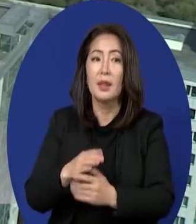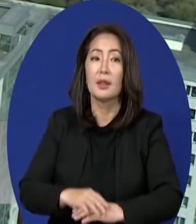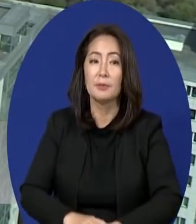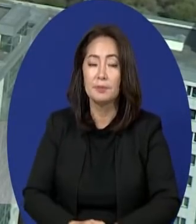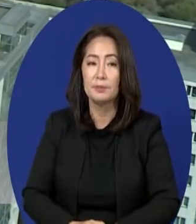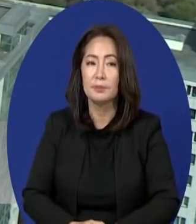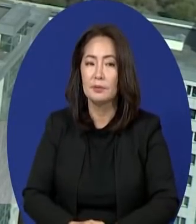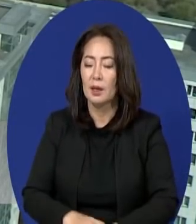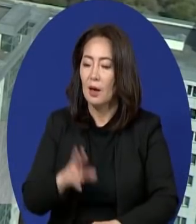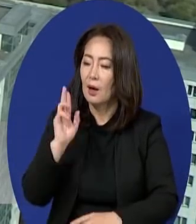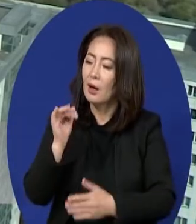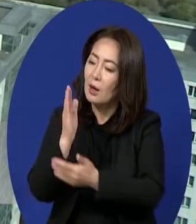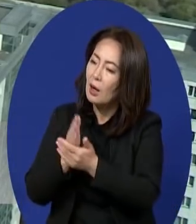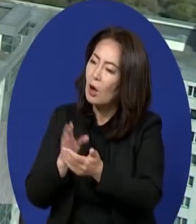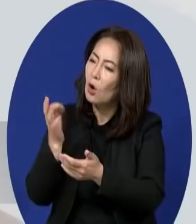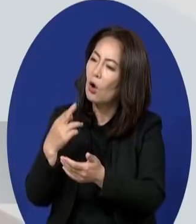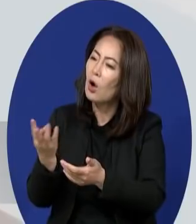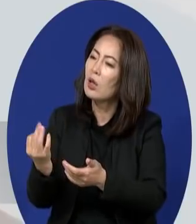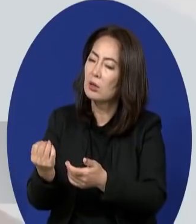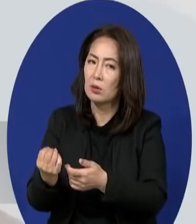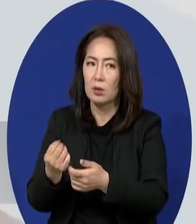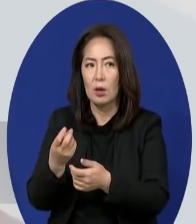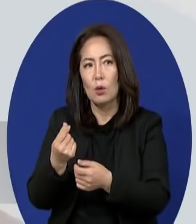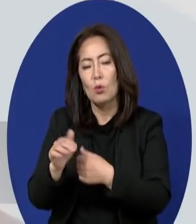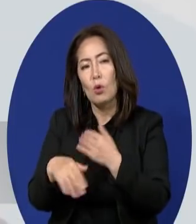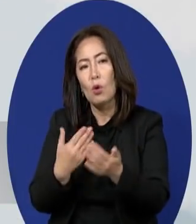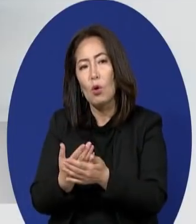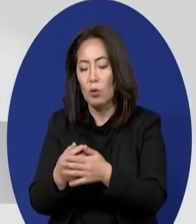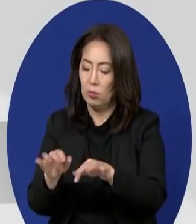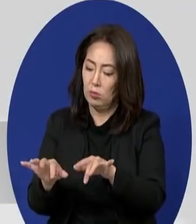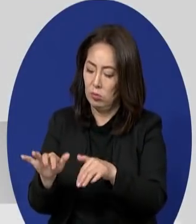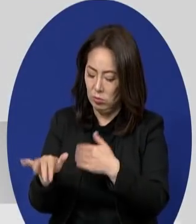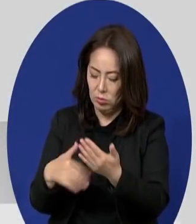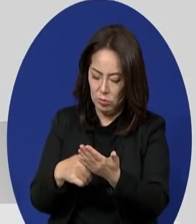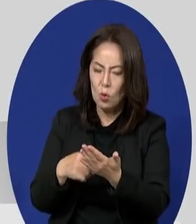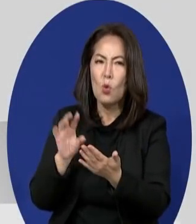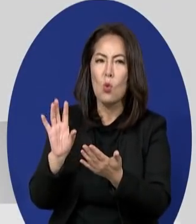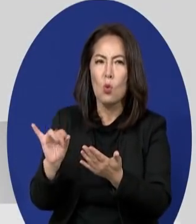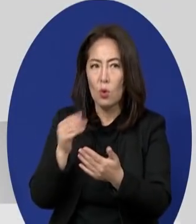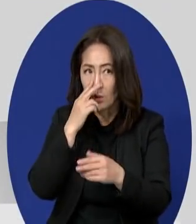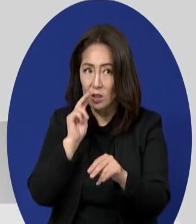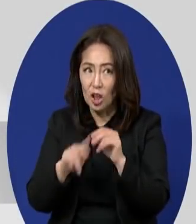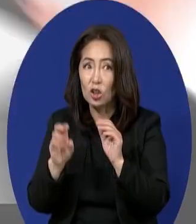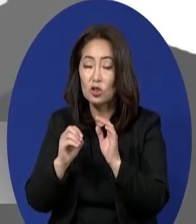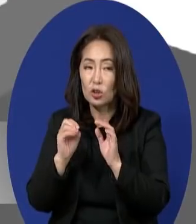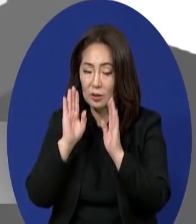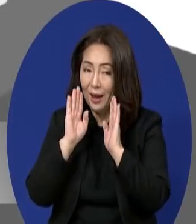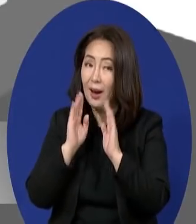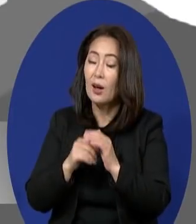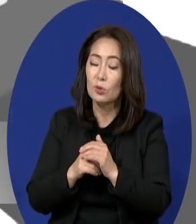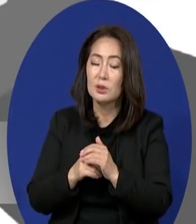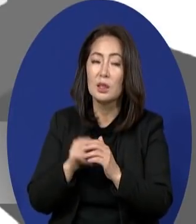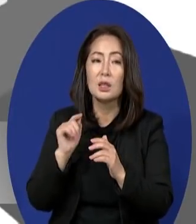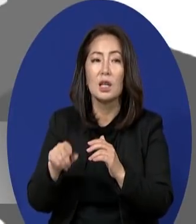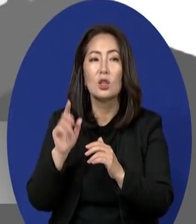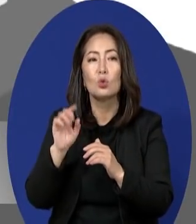Таны картны пин код хэдвэ? Картнасаа бэлэн мөнгө гаргаад өгөөч гэсэн хин нэгний гуйлтыг нягтлах хэрэгтэйг албаны их сурвалжууд анхааруулж байна.